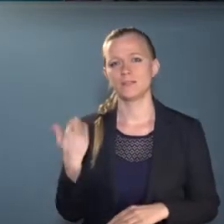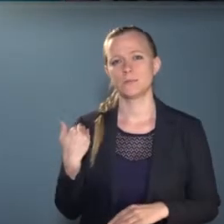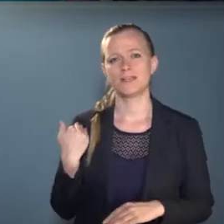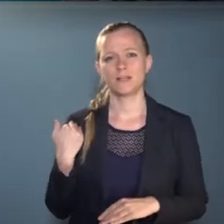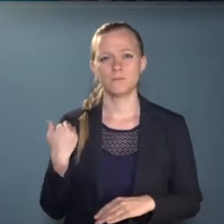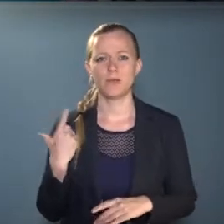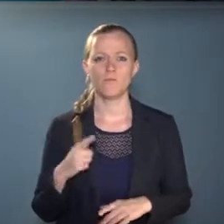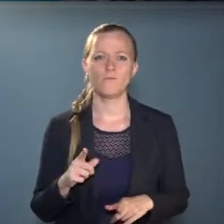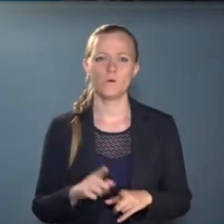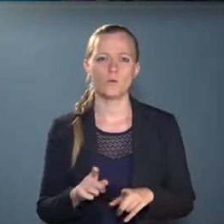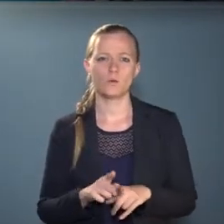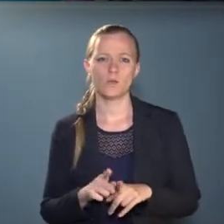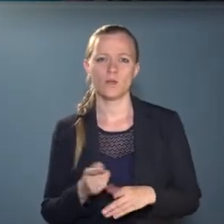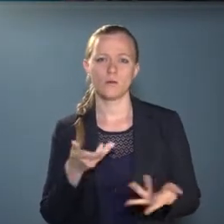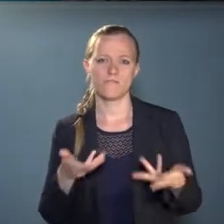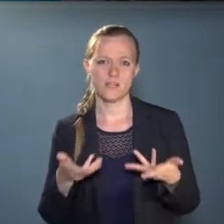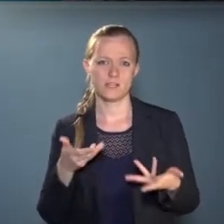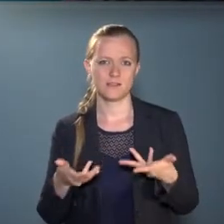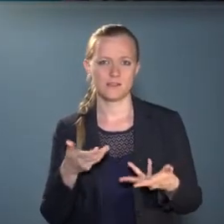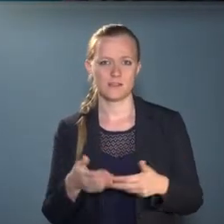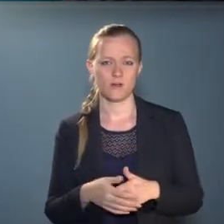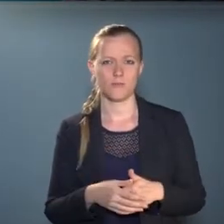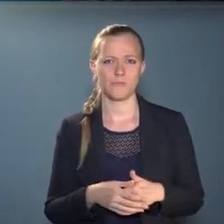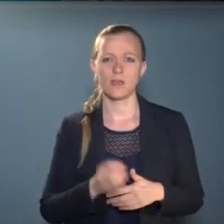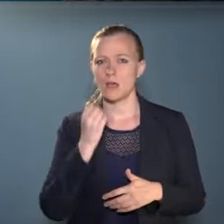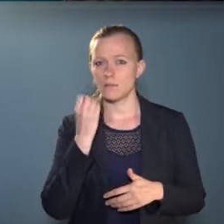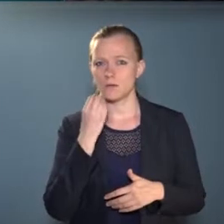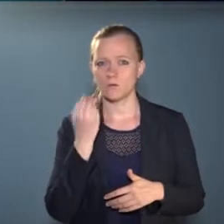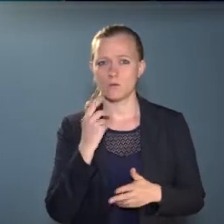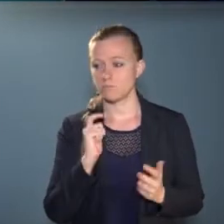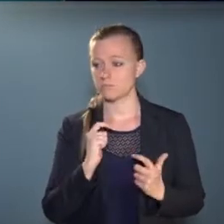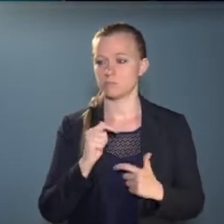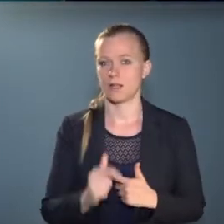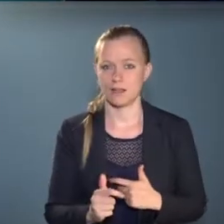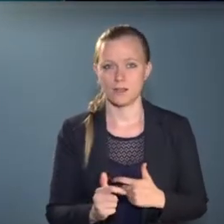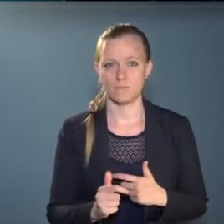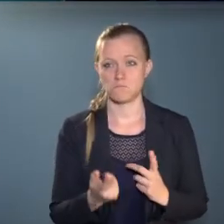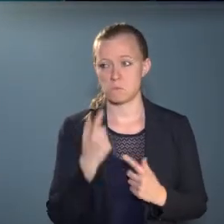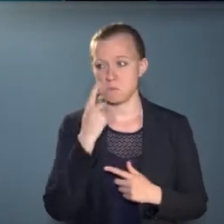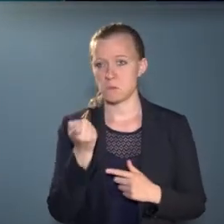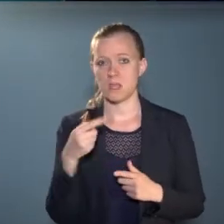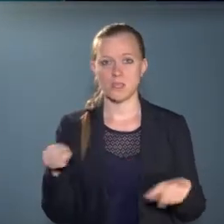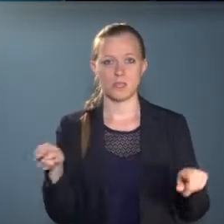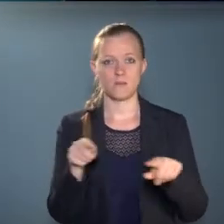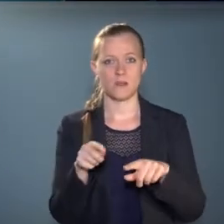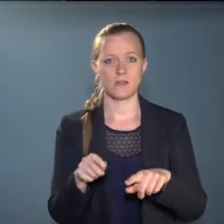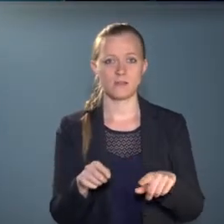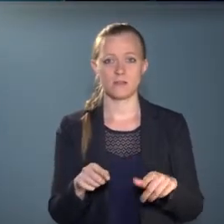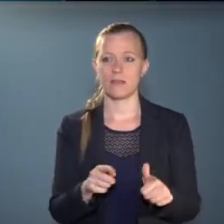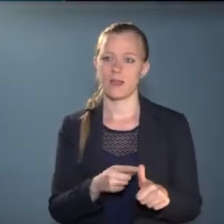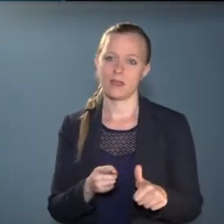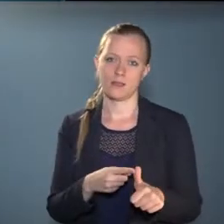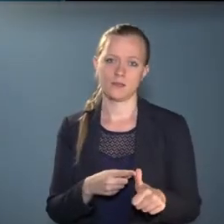Nemrégiben volt egy olyan konferencia, ahol amikor beléptem, akkor azt vettem észre, hogy egyrészt